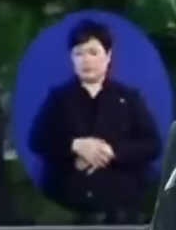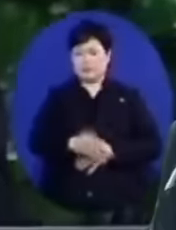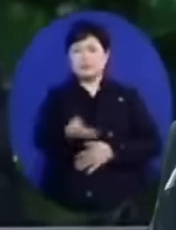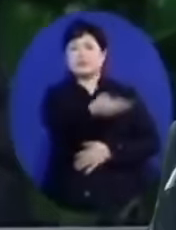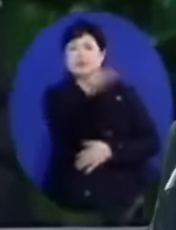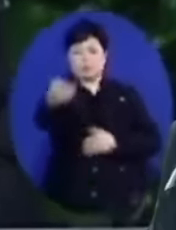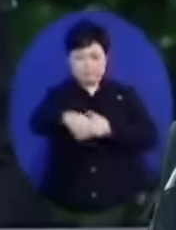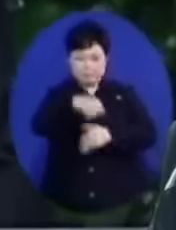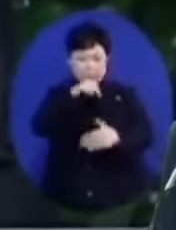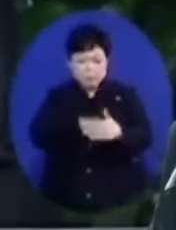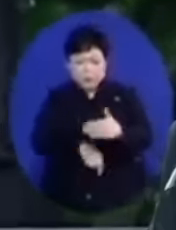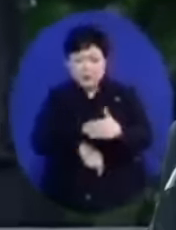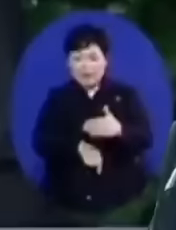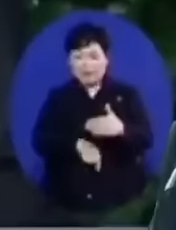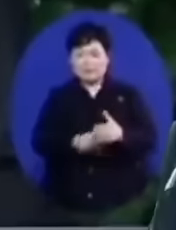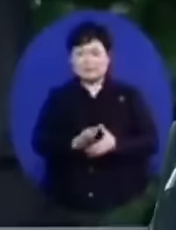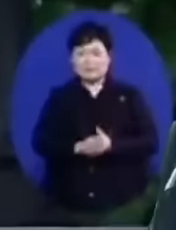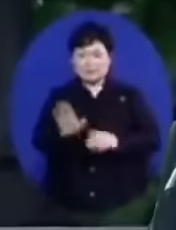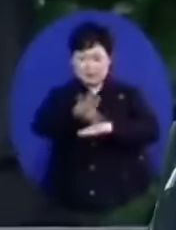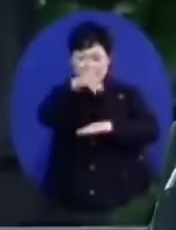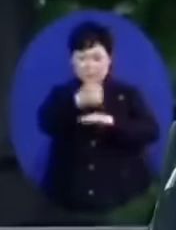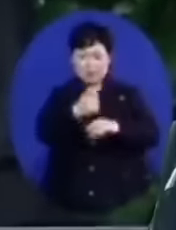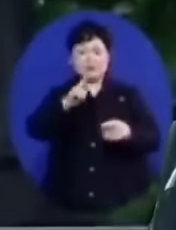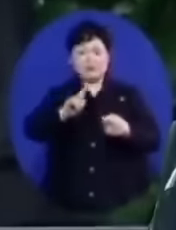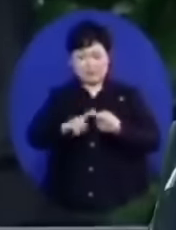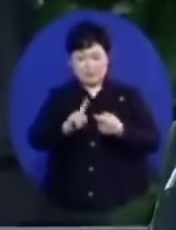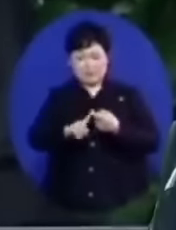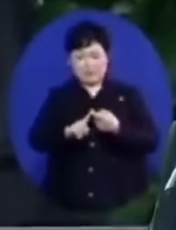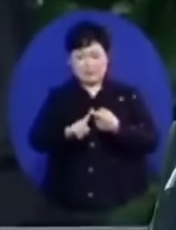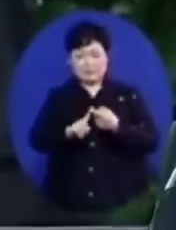여러분 마음속에 그리스도에 대한